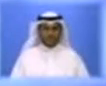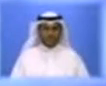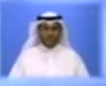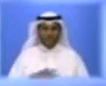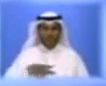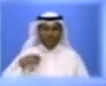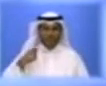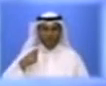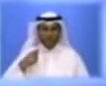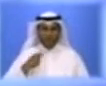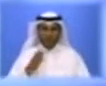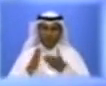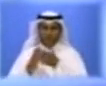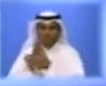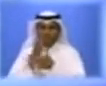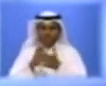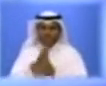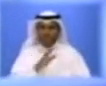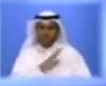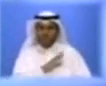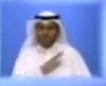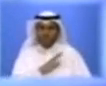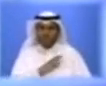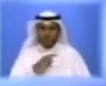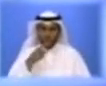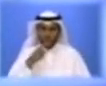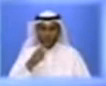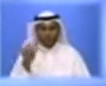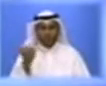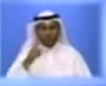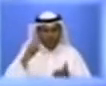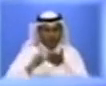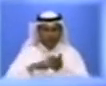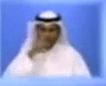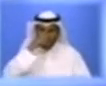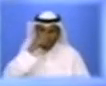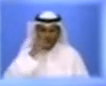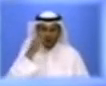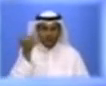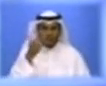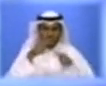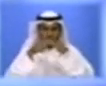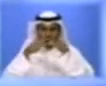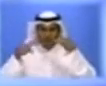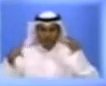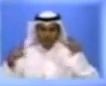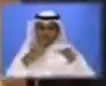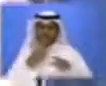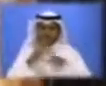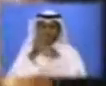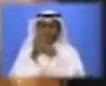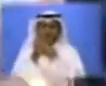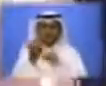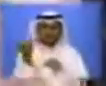أكد نائب رئيس مجلس الوزراء ووزير الدفاع الشيخ خالد الجراح الصباح أهمية المحافظة على أمن واستقرار دول